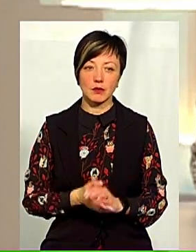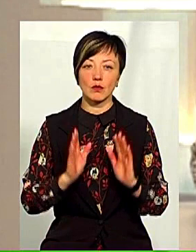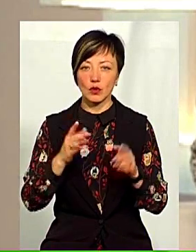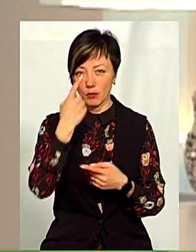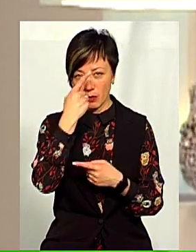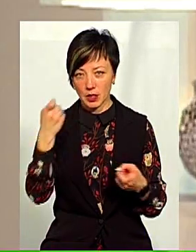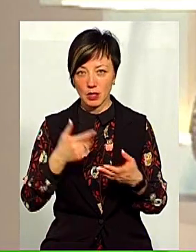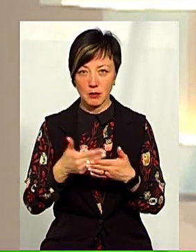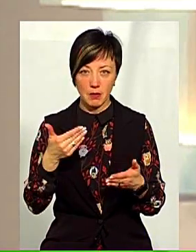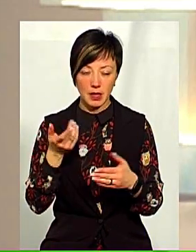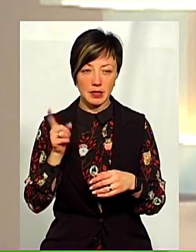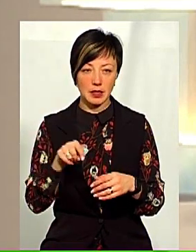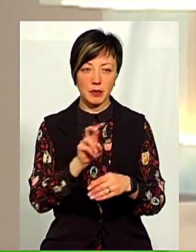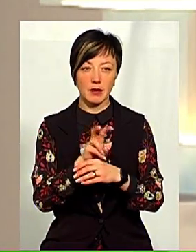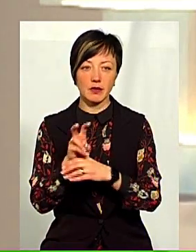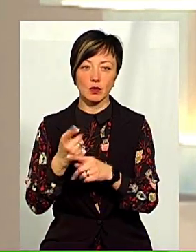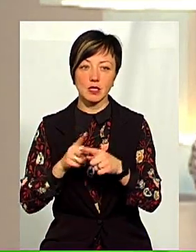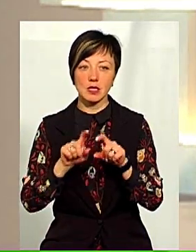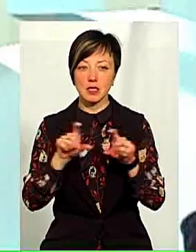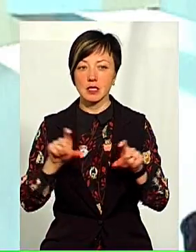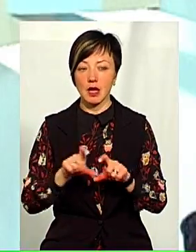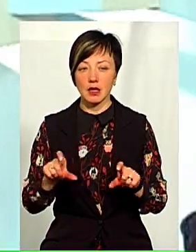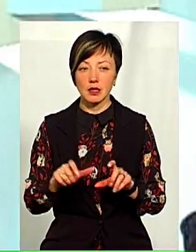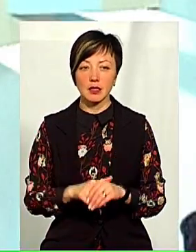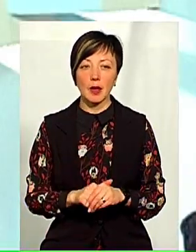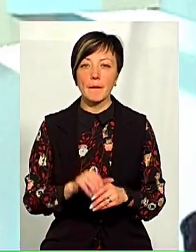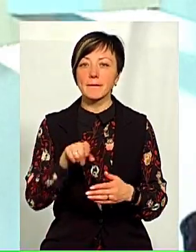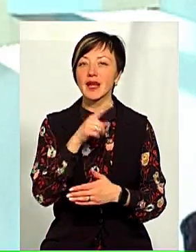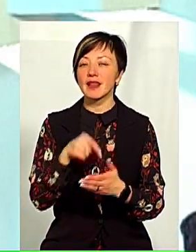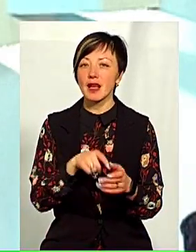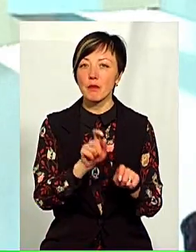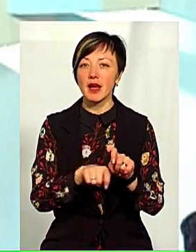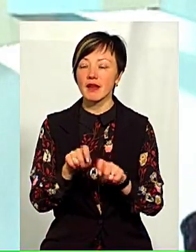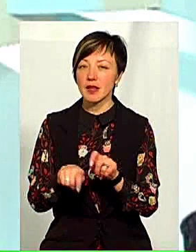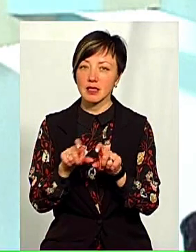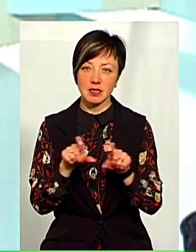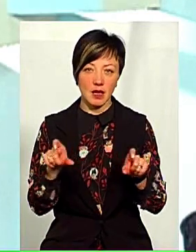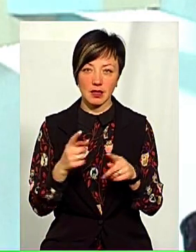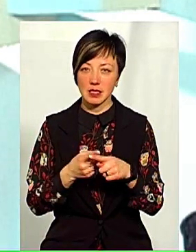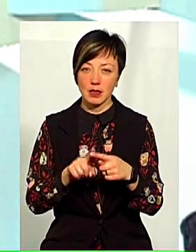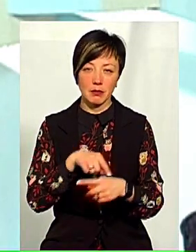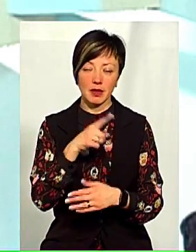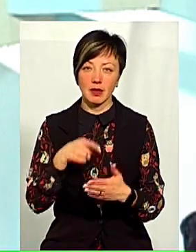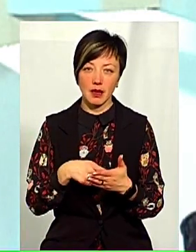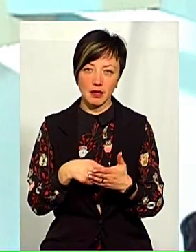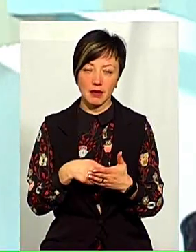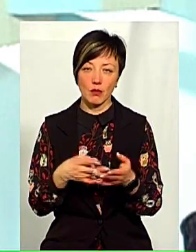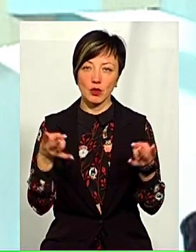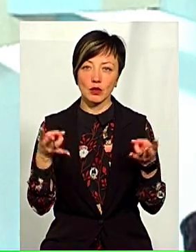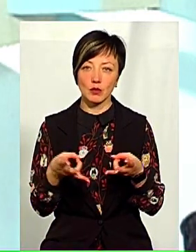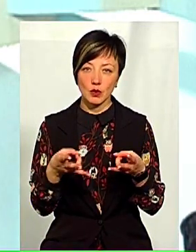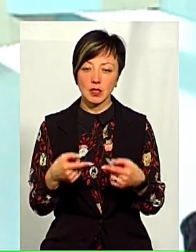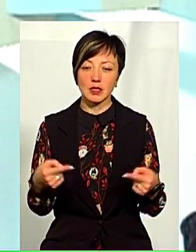перед тим, як відвідувати ці заклади? Питання перевірки закладів, це питання потребує,